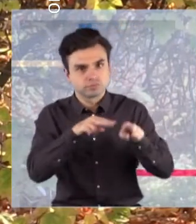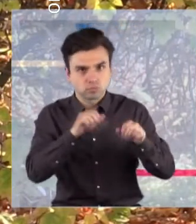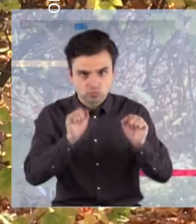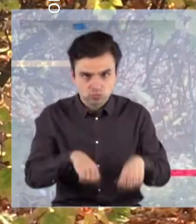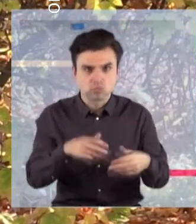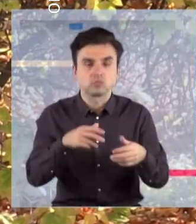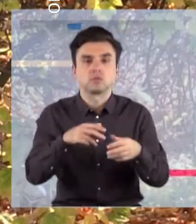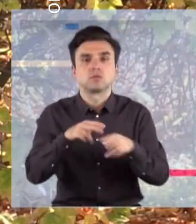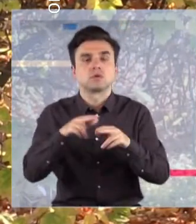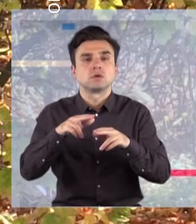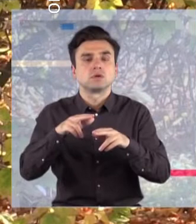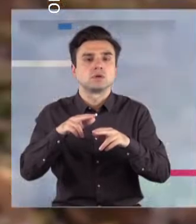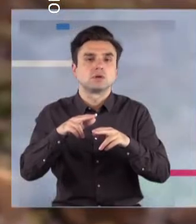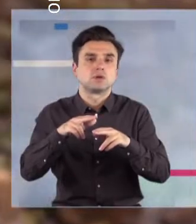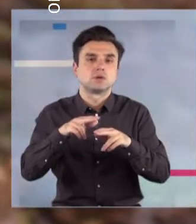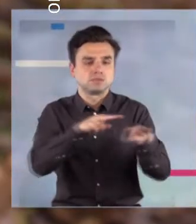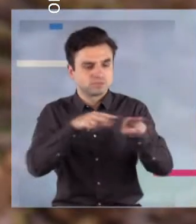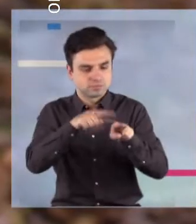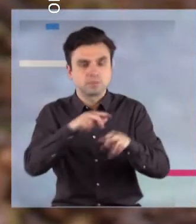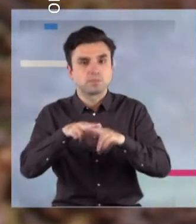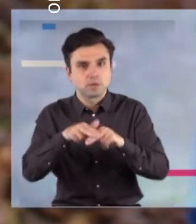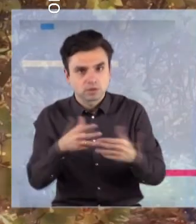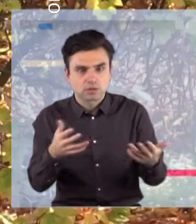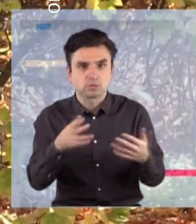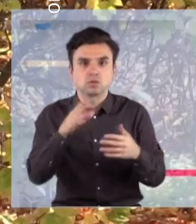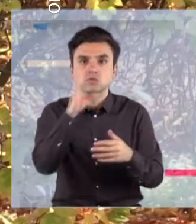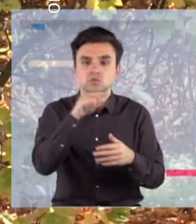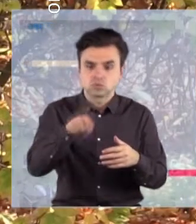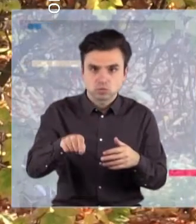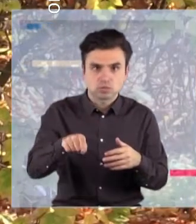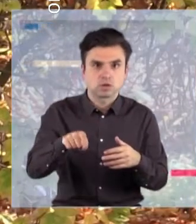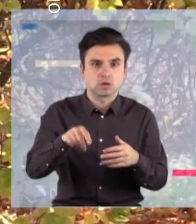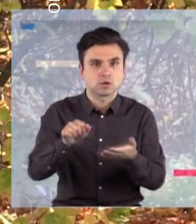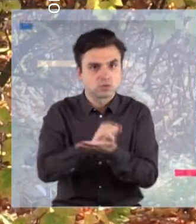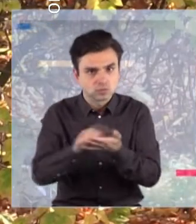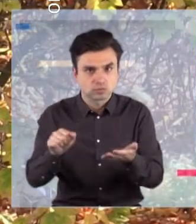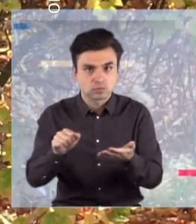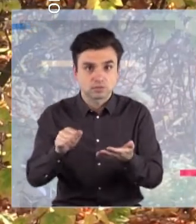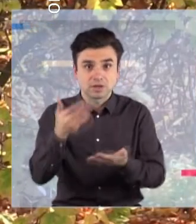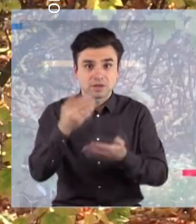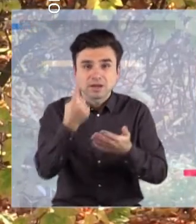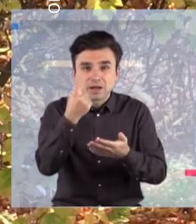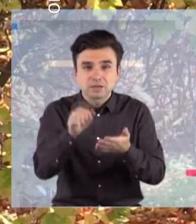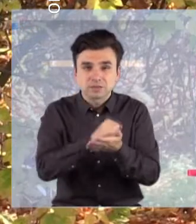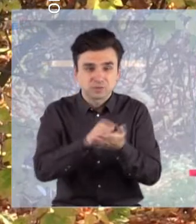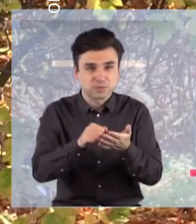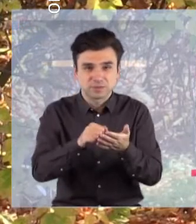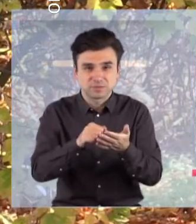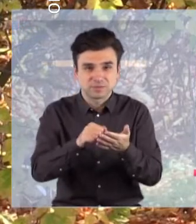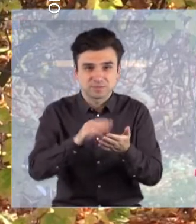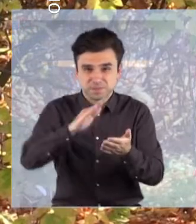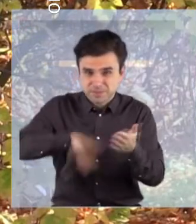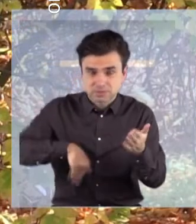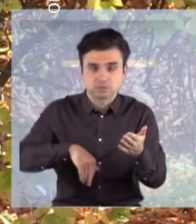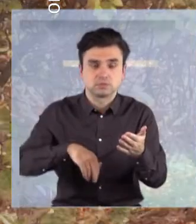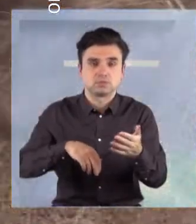там є така 85 стаття. Якраз встановлюють відповідальність за